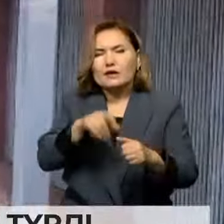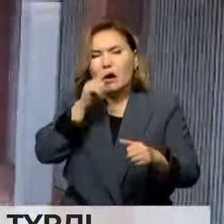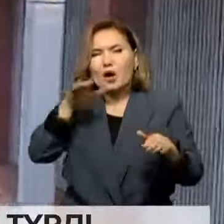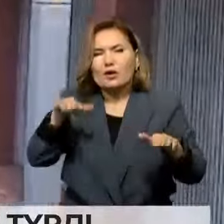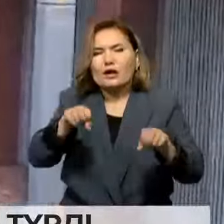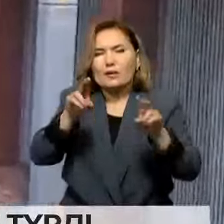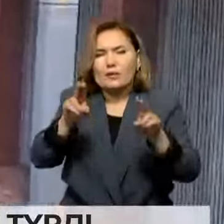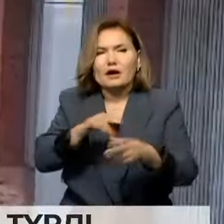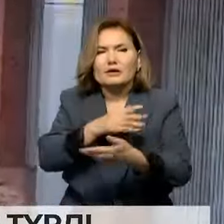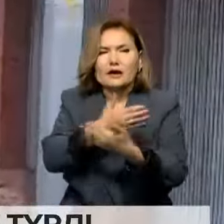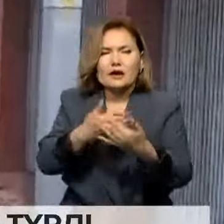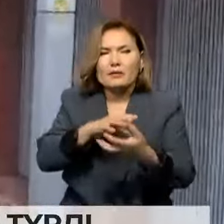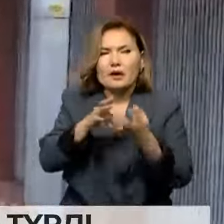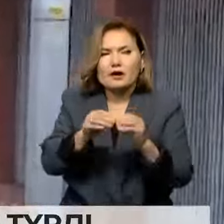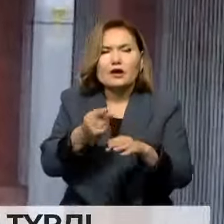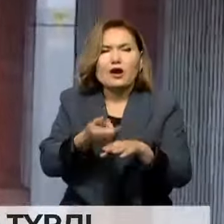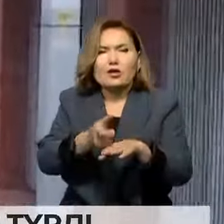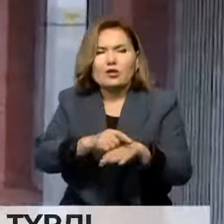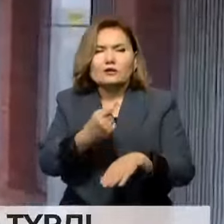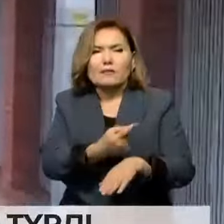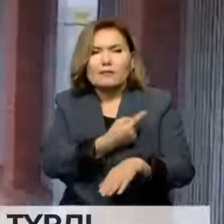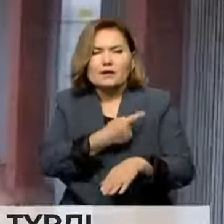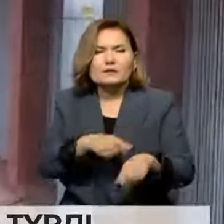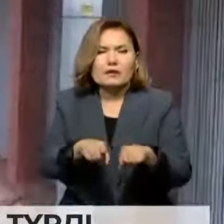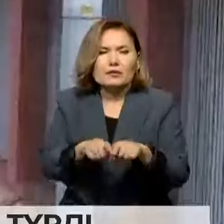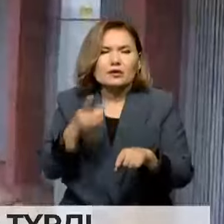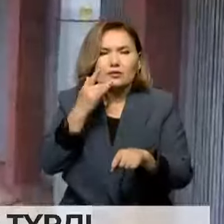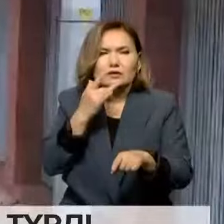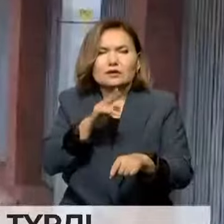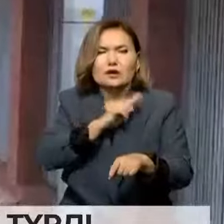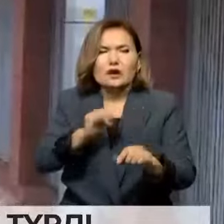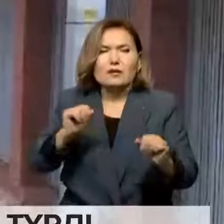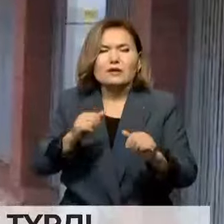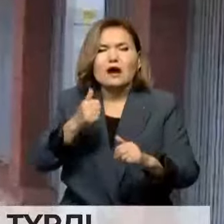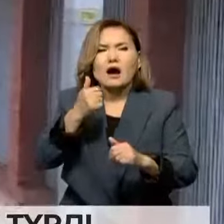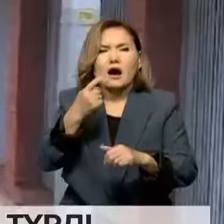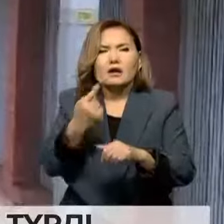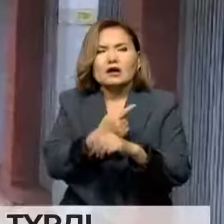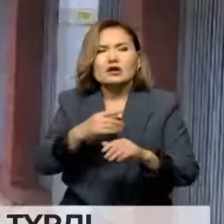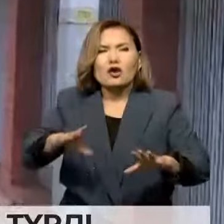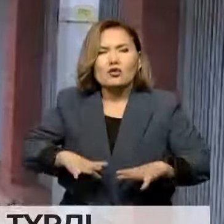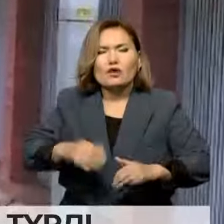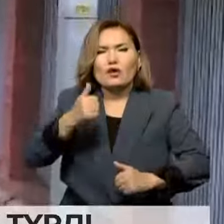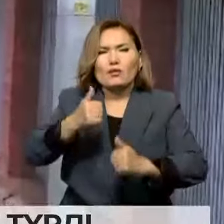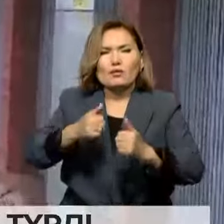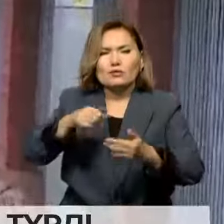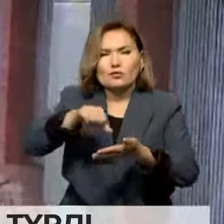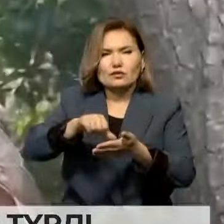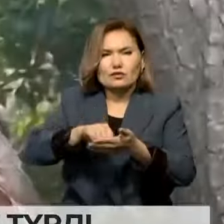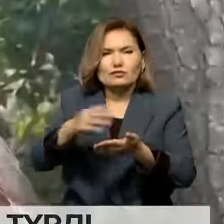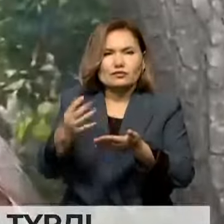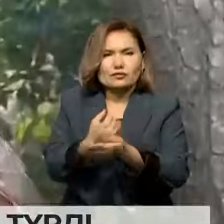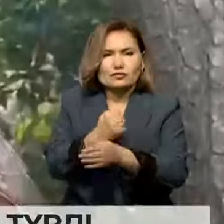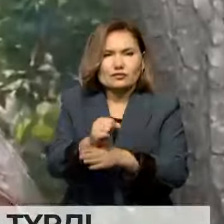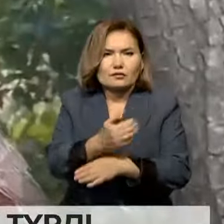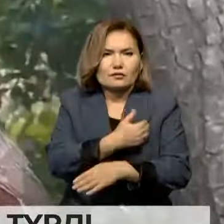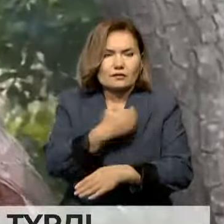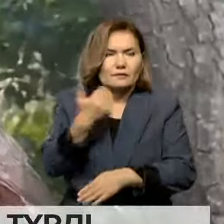келтіретін құстарды үркітіп, кәсіби түрде әуежай қорумен алысады. Енді алғаш рет көшпенділер ойындарында бақ сынап көрмек.